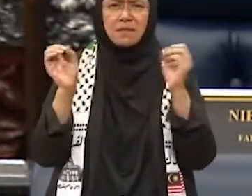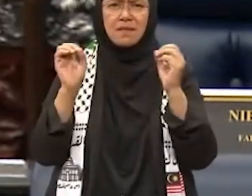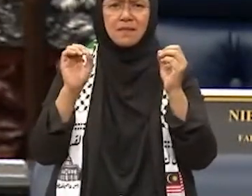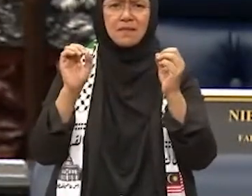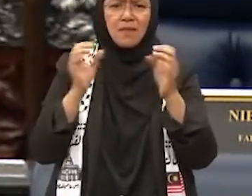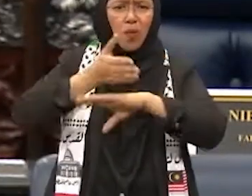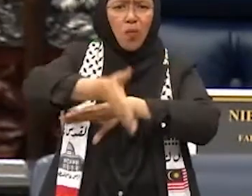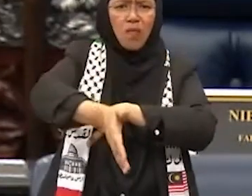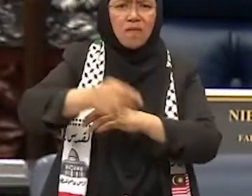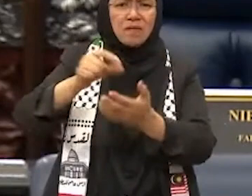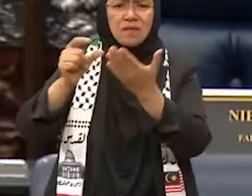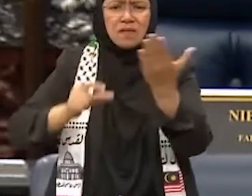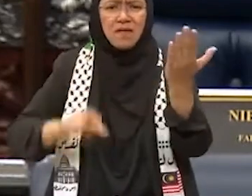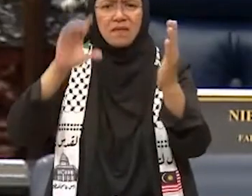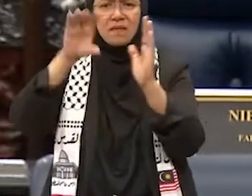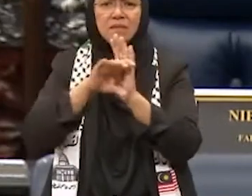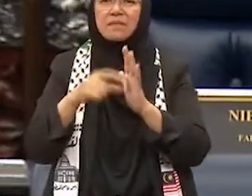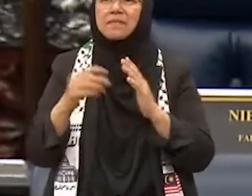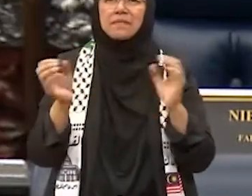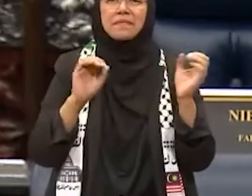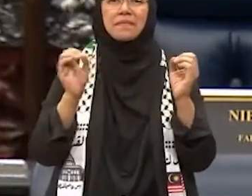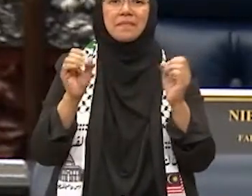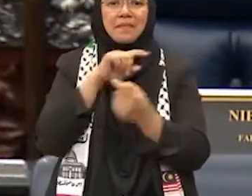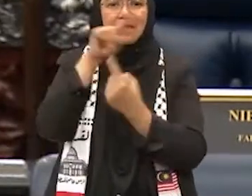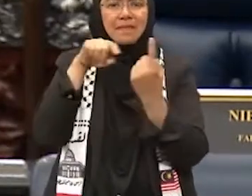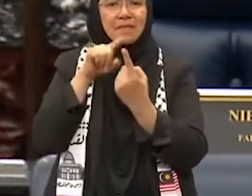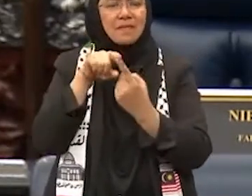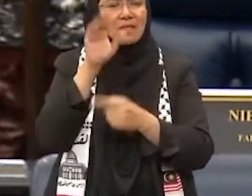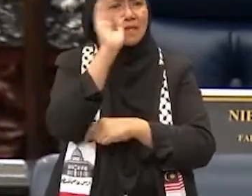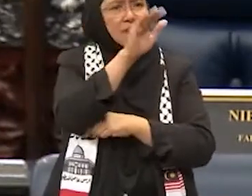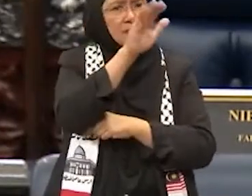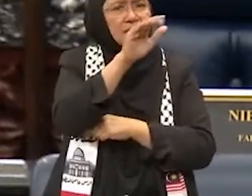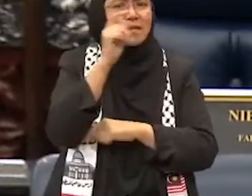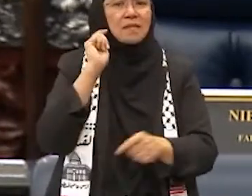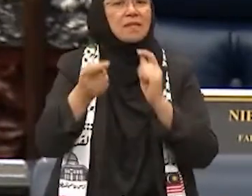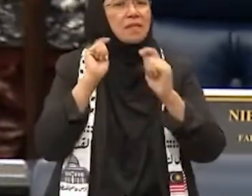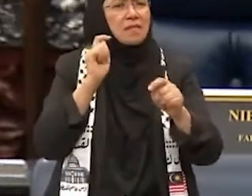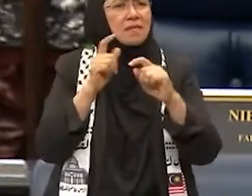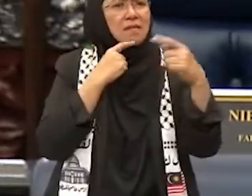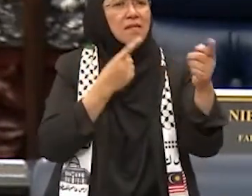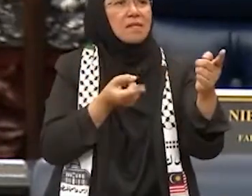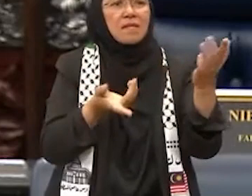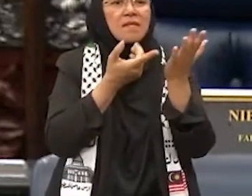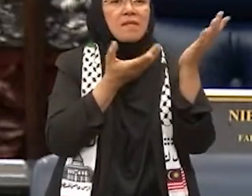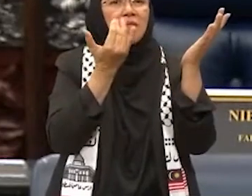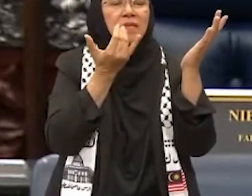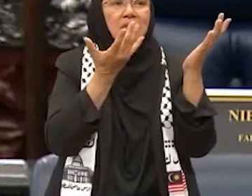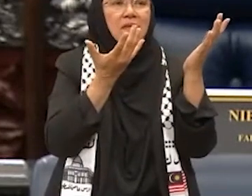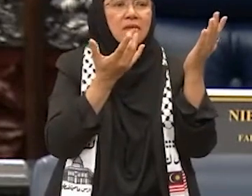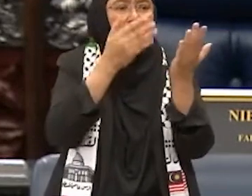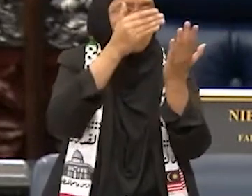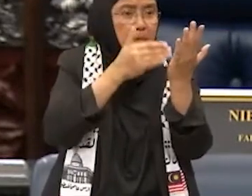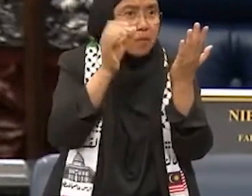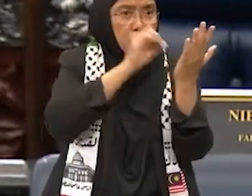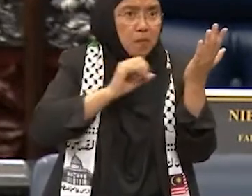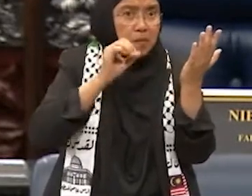keterlaluan jadi bila kita rujuk balik dengan pihak tiktok akhirnya mereka putuskan boleh boleh dinaikkan semula cuma